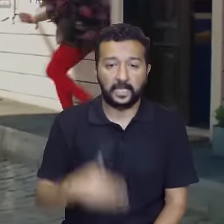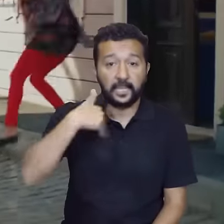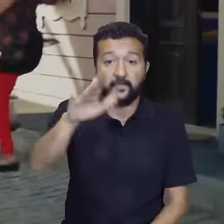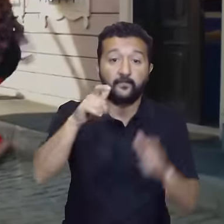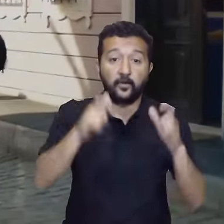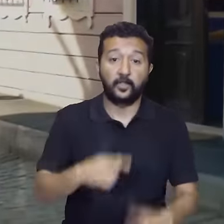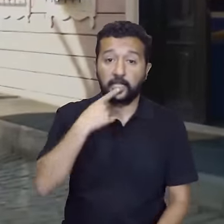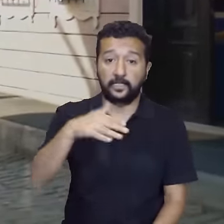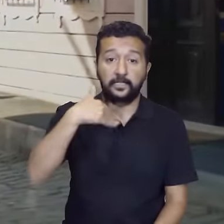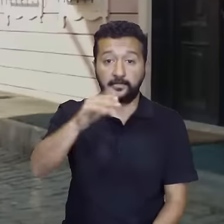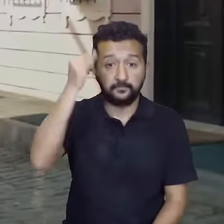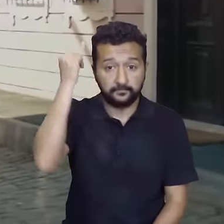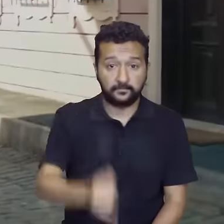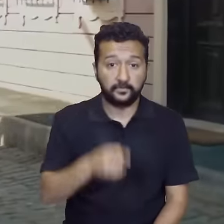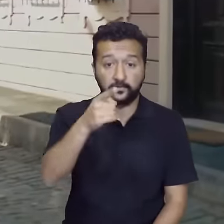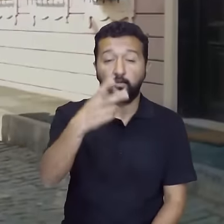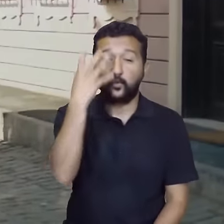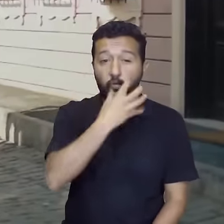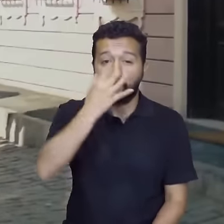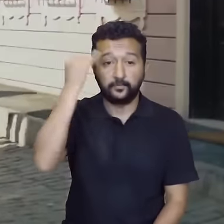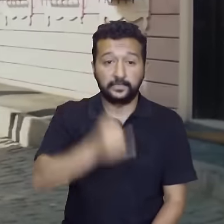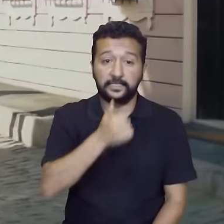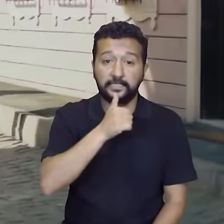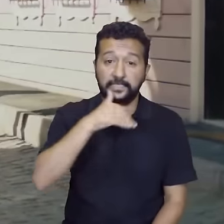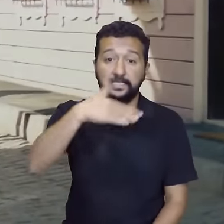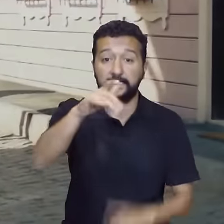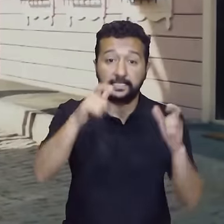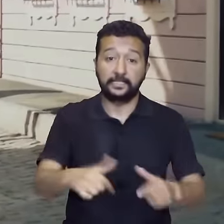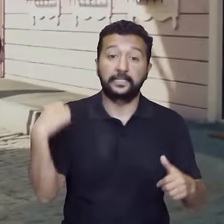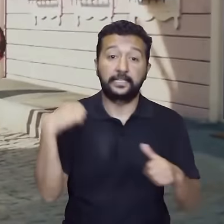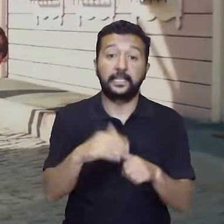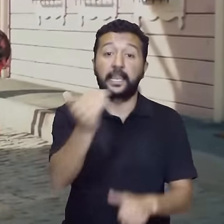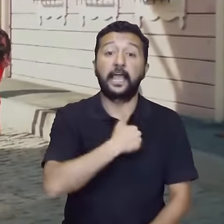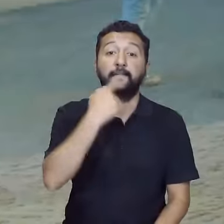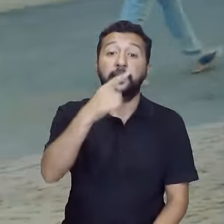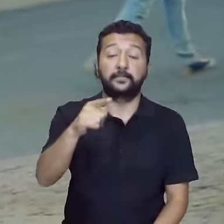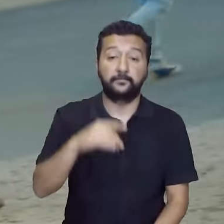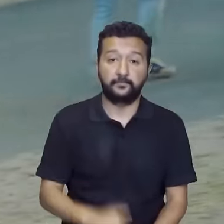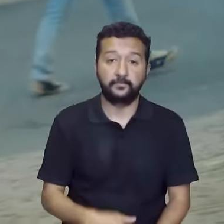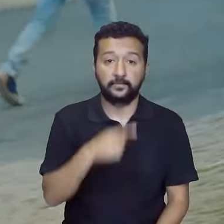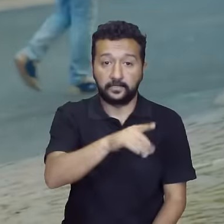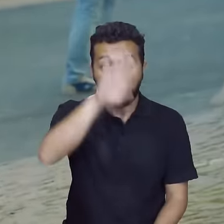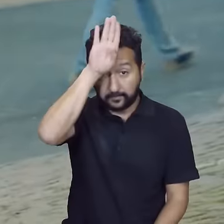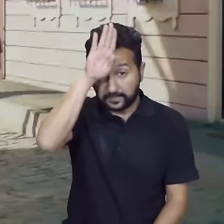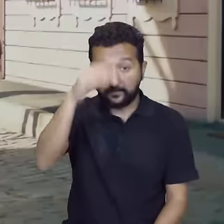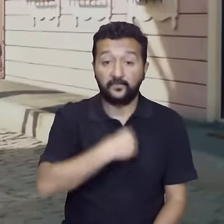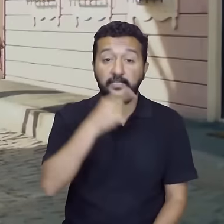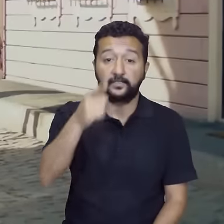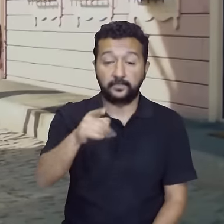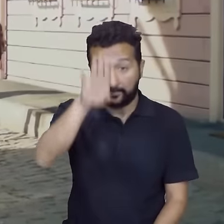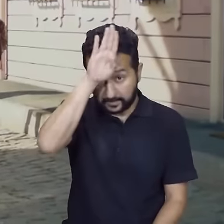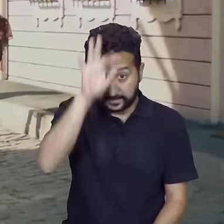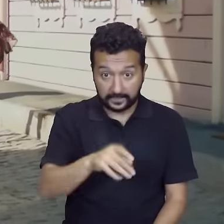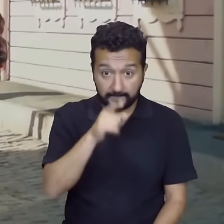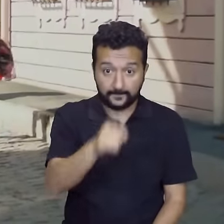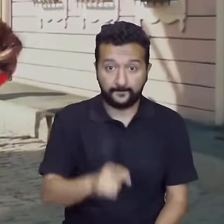defol, ardından defol. Şener çıktı. Hayır, domuz, pislik. Terliğini fırlattı. Bir daha da gelme buraya, gelme. Paşamı ver, paşamı. Paşanı